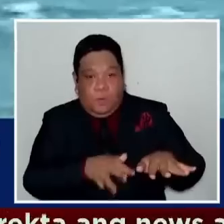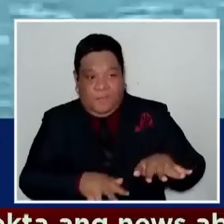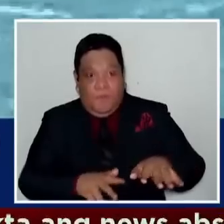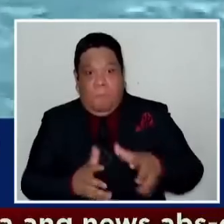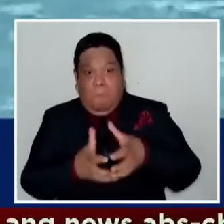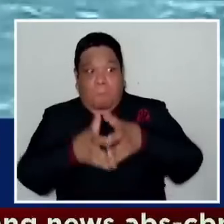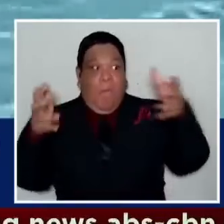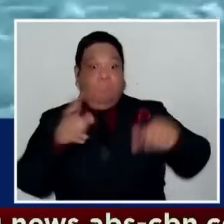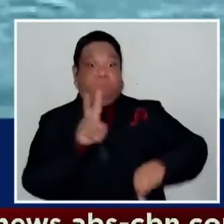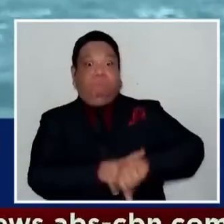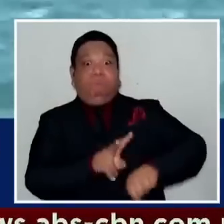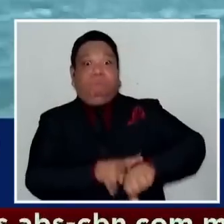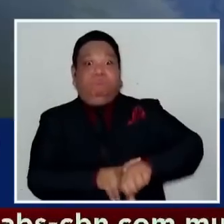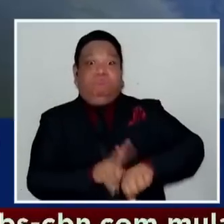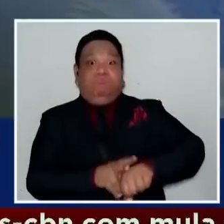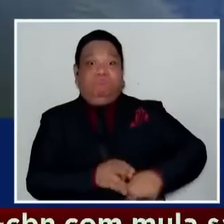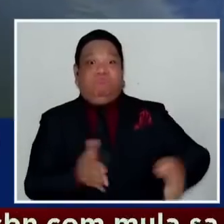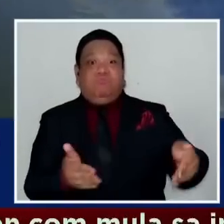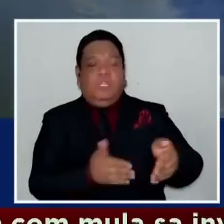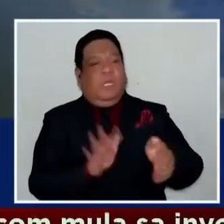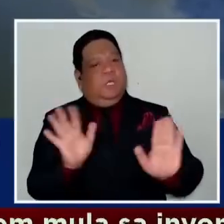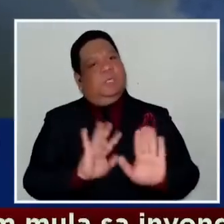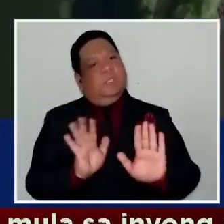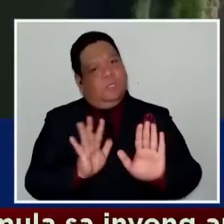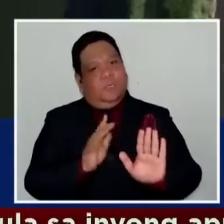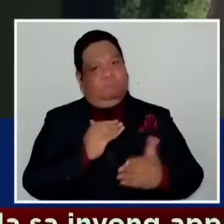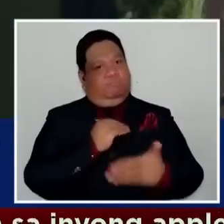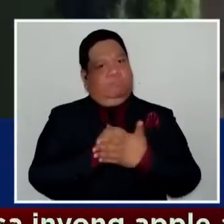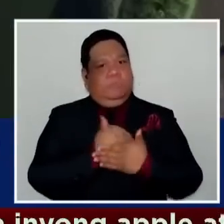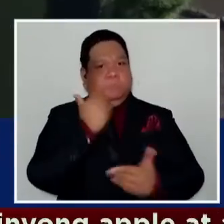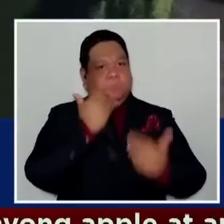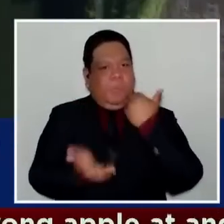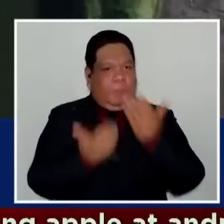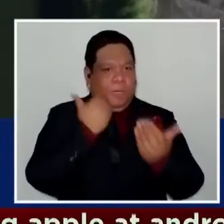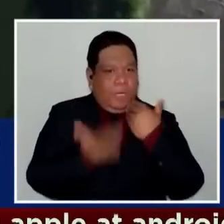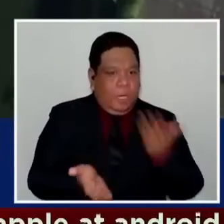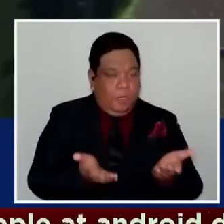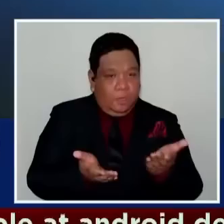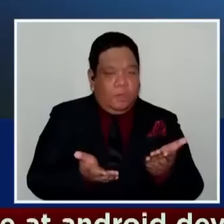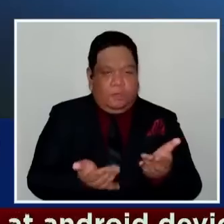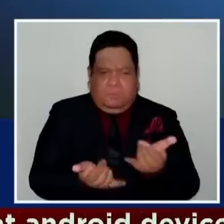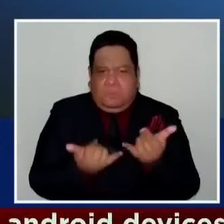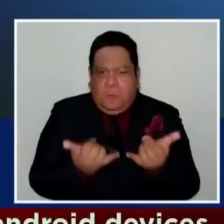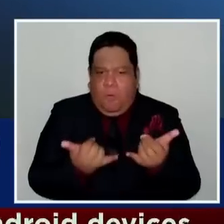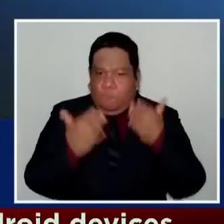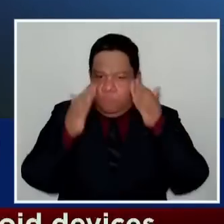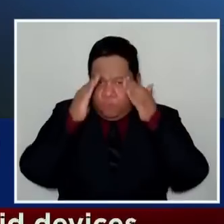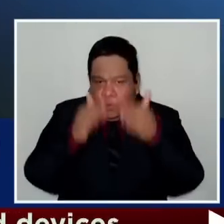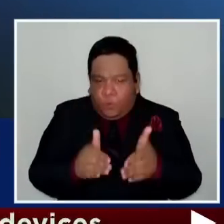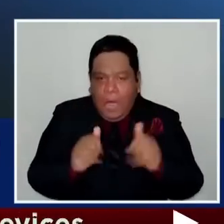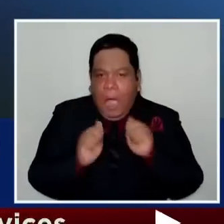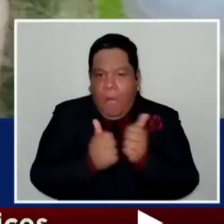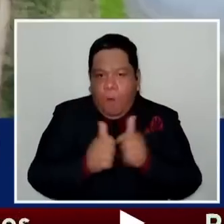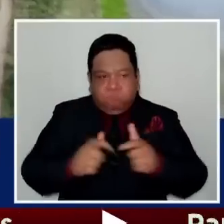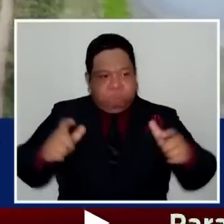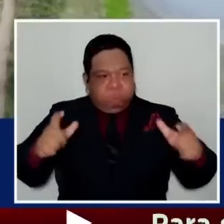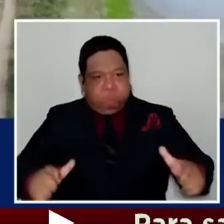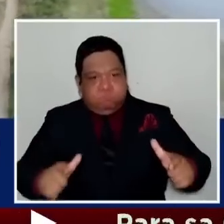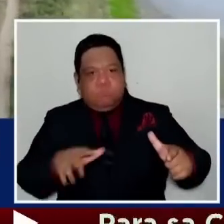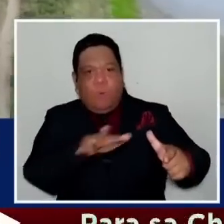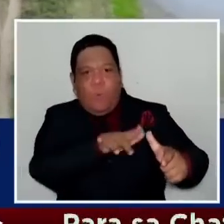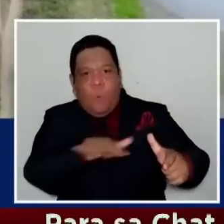para maiwasan ng fish kill. Sa ngayon, nakatuon ang BIFAR sa water-based aquaculture tulad ng mga fish